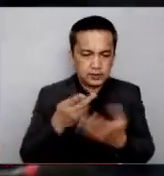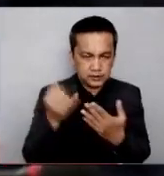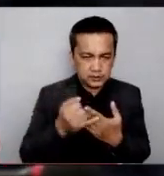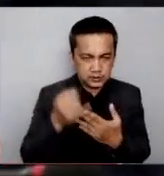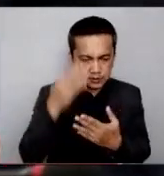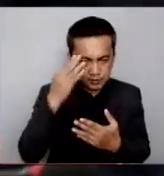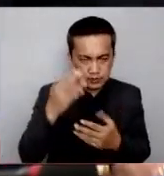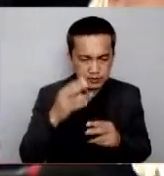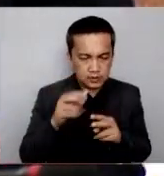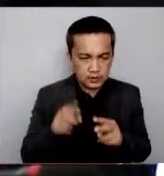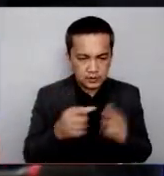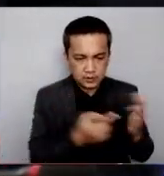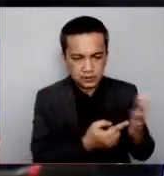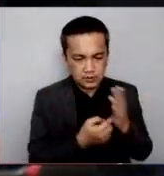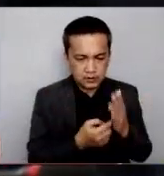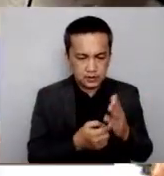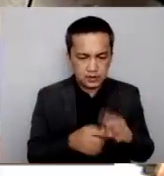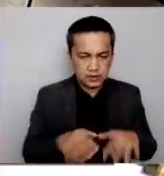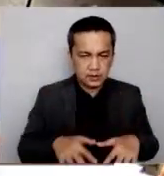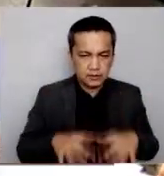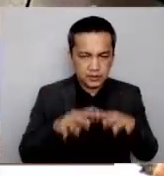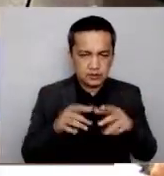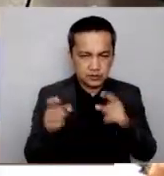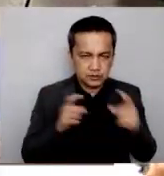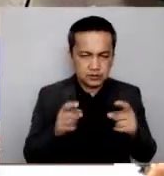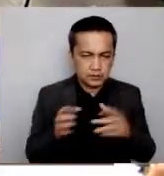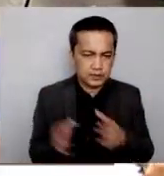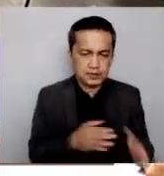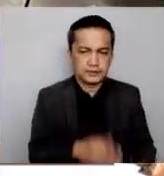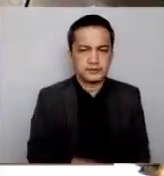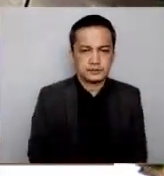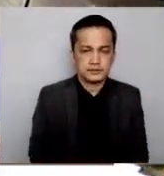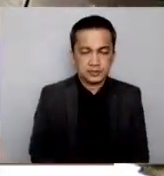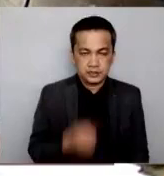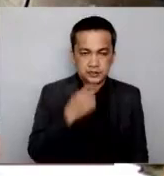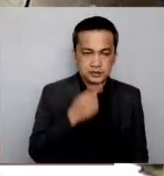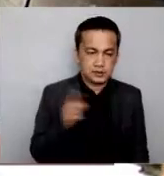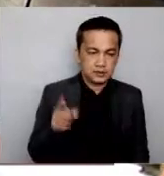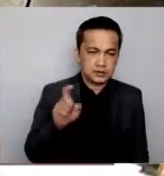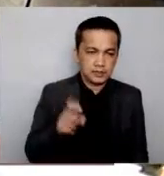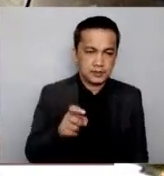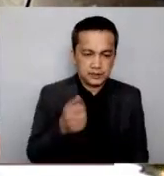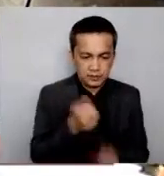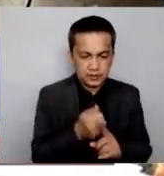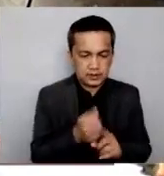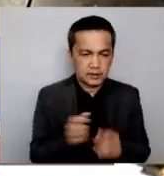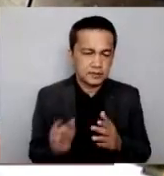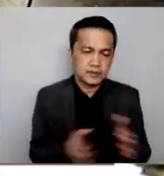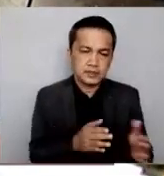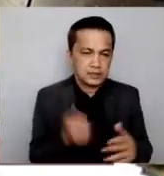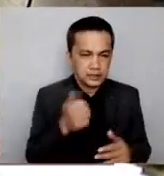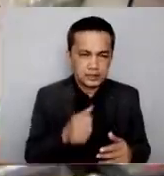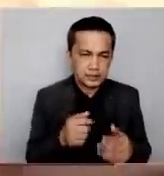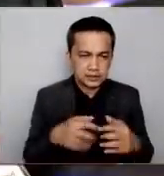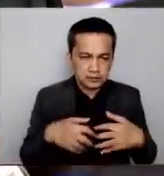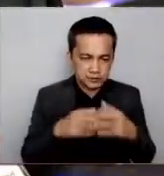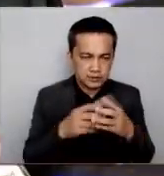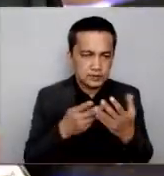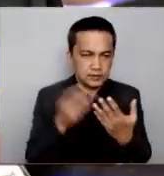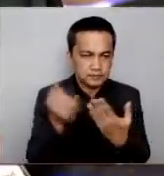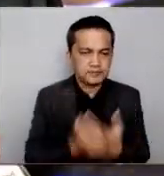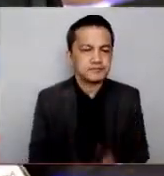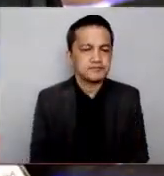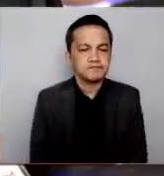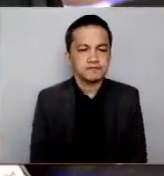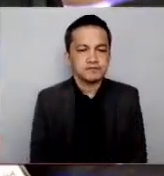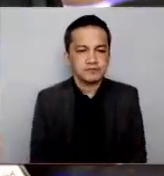sila ng Flood Control Management Plan. Anya, dapat matik ang planong yan sa kahit anong tinatayong proyekto. Kung